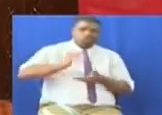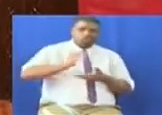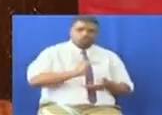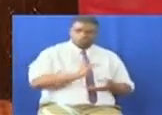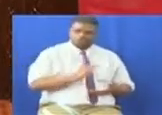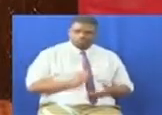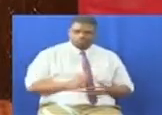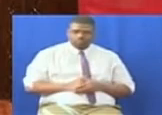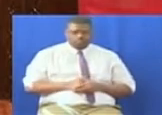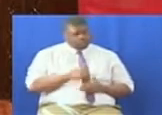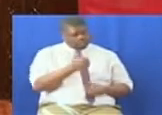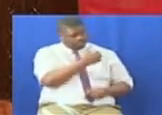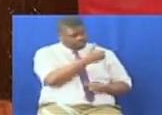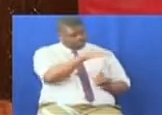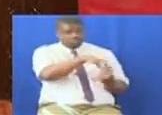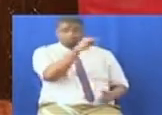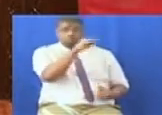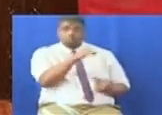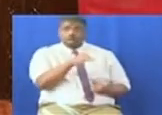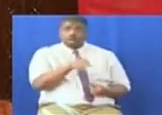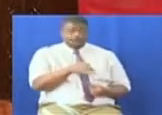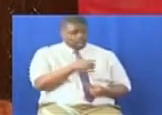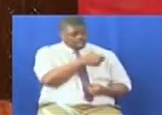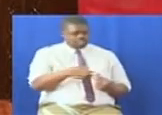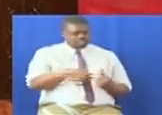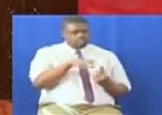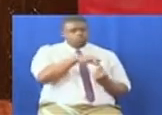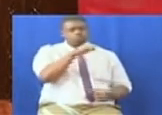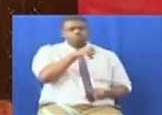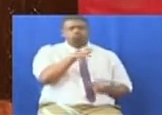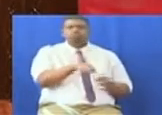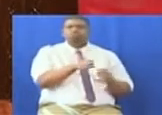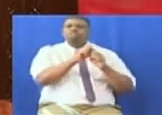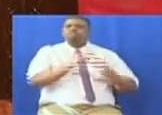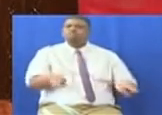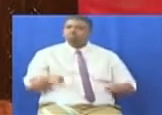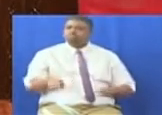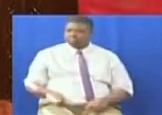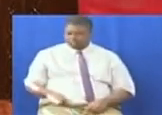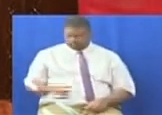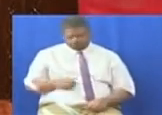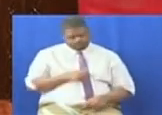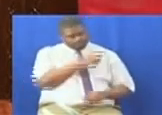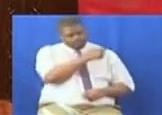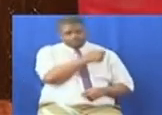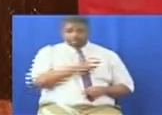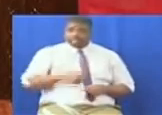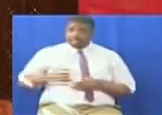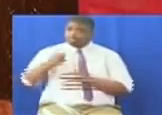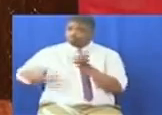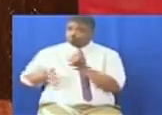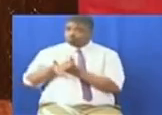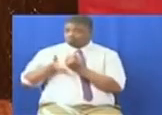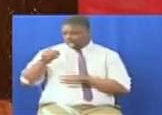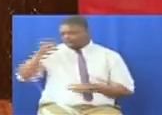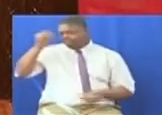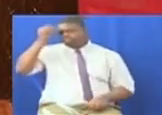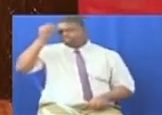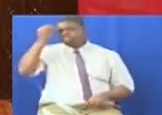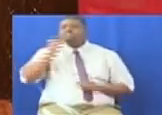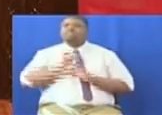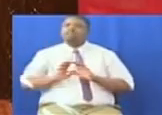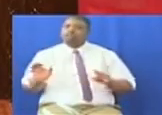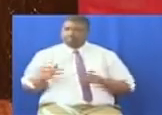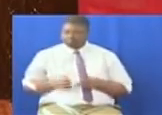sana. Kinyume ilivyokuwa huko nyuma, Mheshimiwa Magufuli ametupa somo kwamba Watanzania tunatakiwa tujiandae